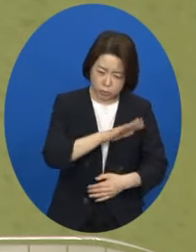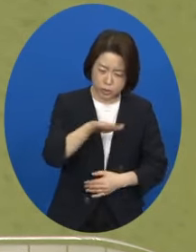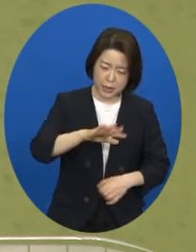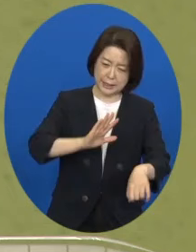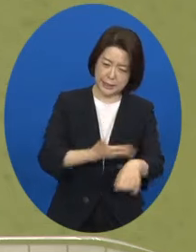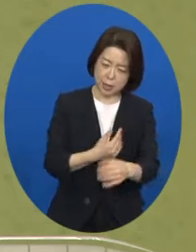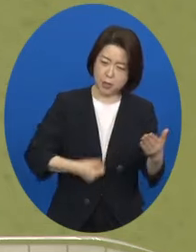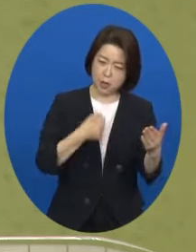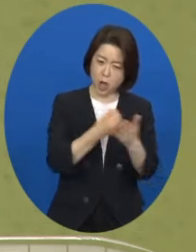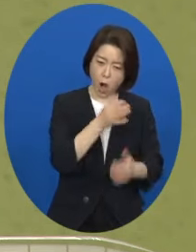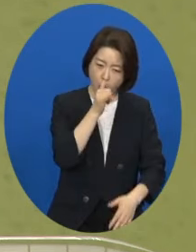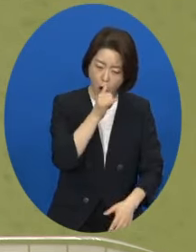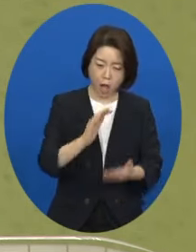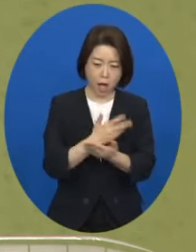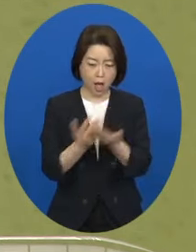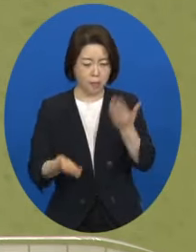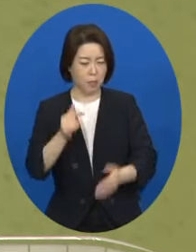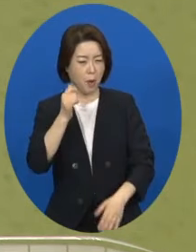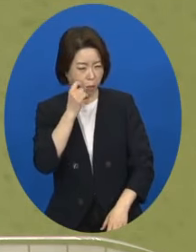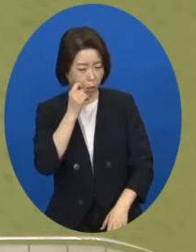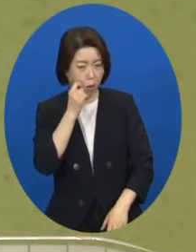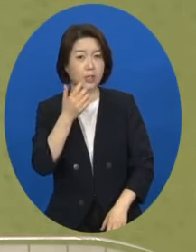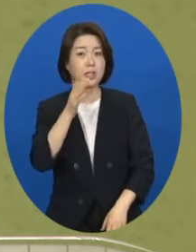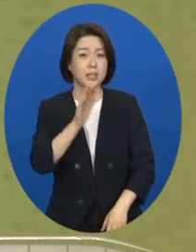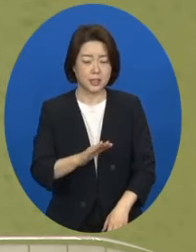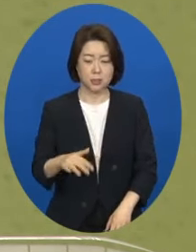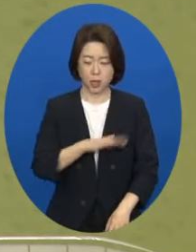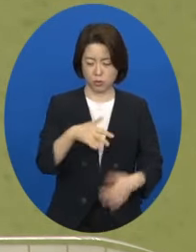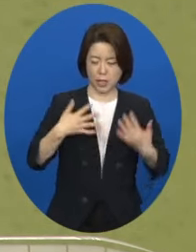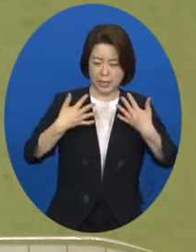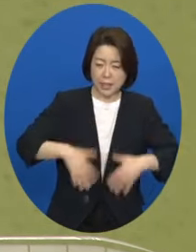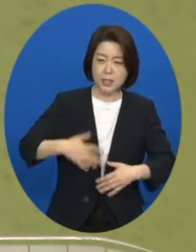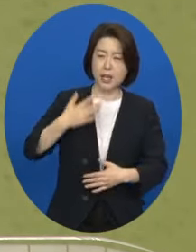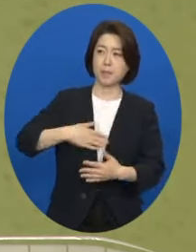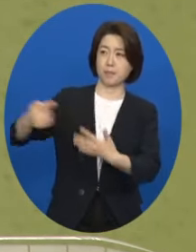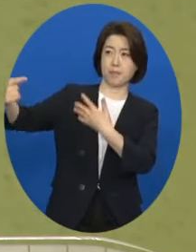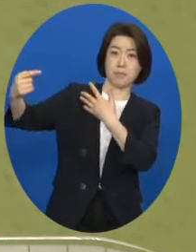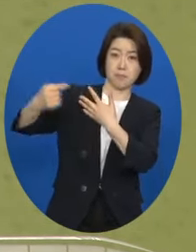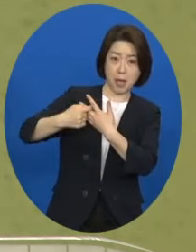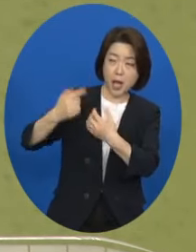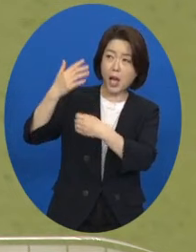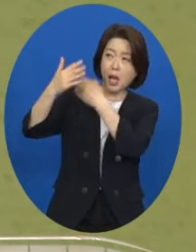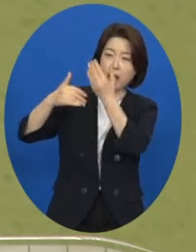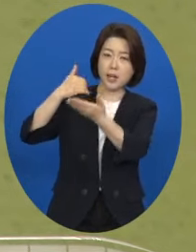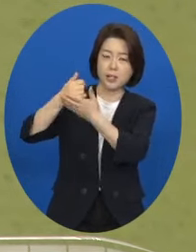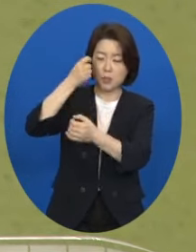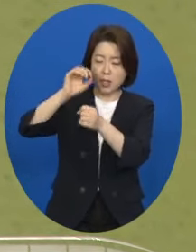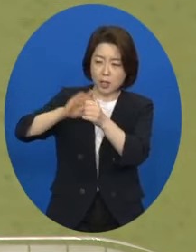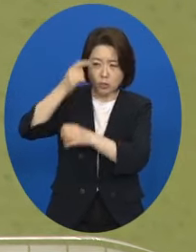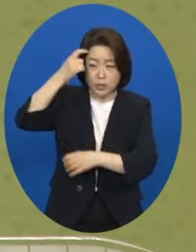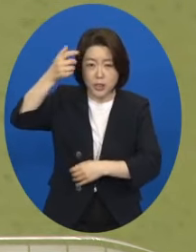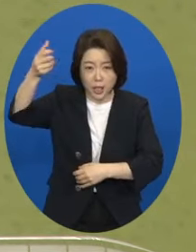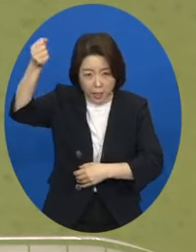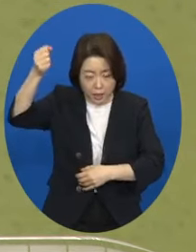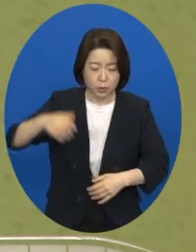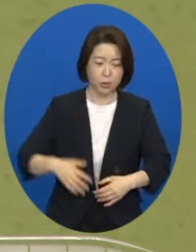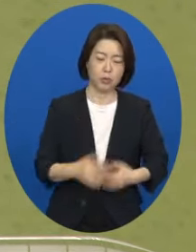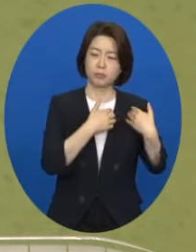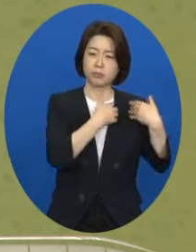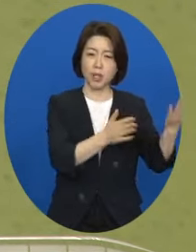내렸고 분별하지 못했지만 우리의 연약함을 아시는 그 하나님께서 우리를 긍휼히 여겨주셔서 내버려 두지